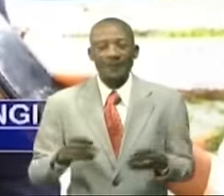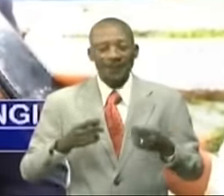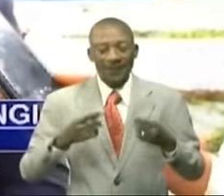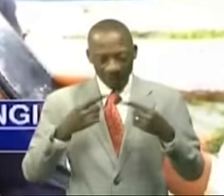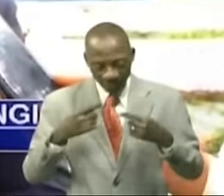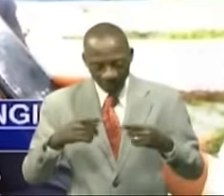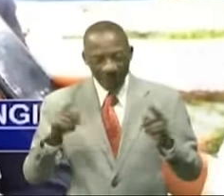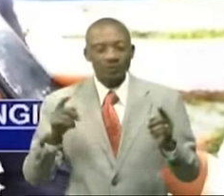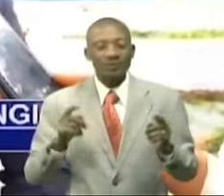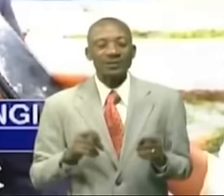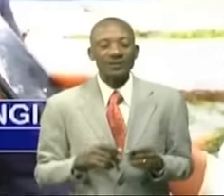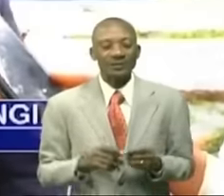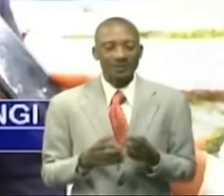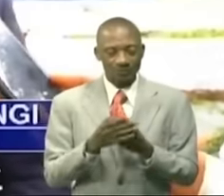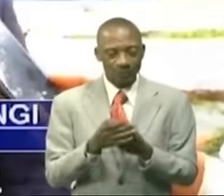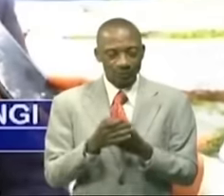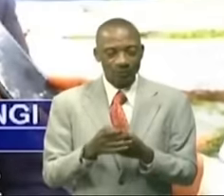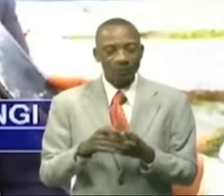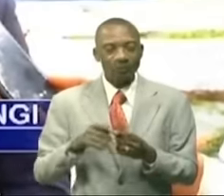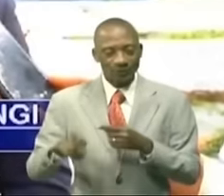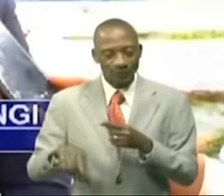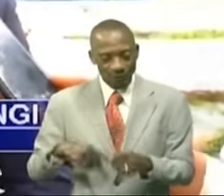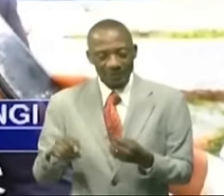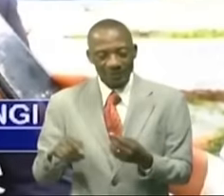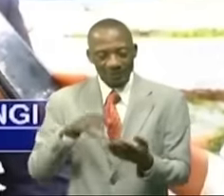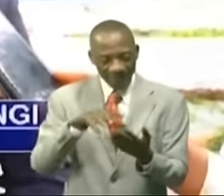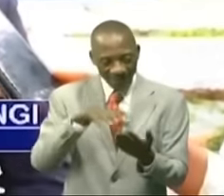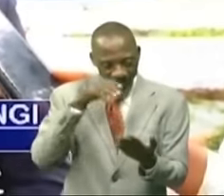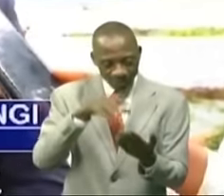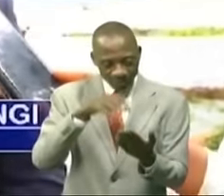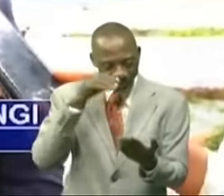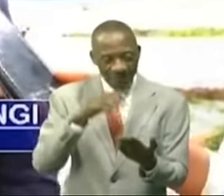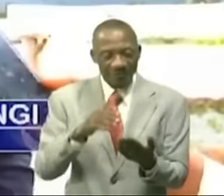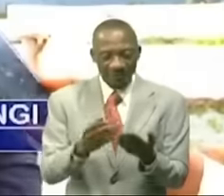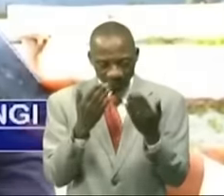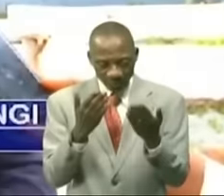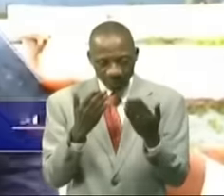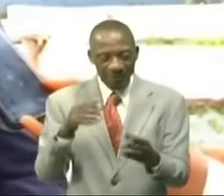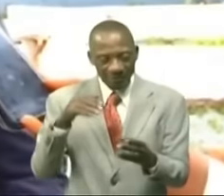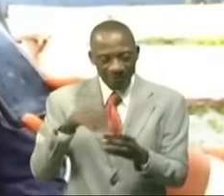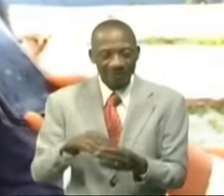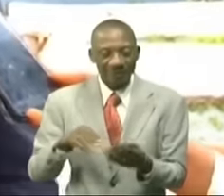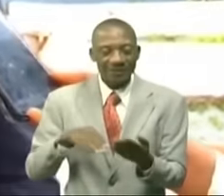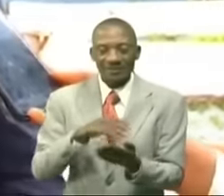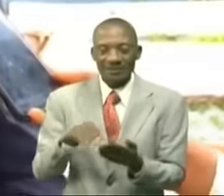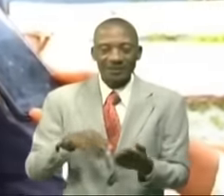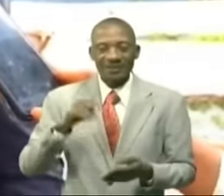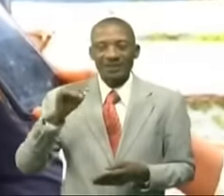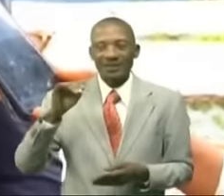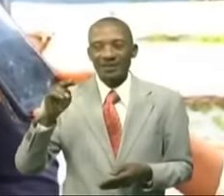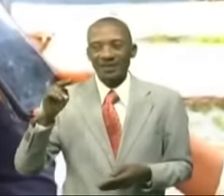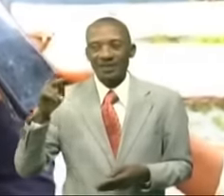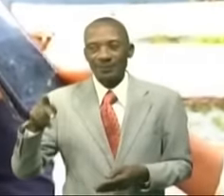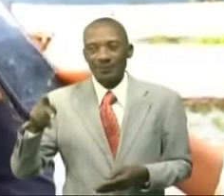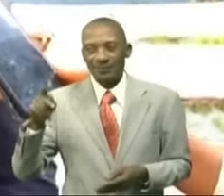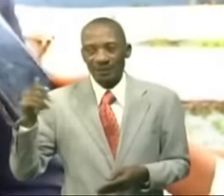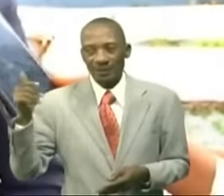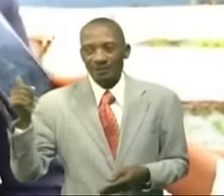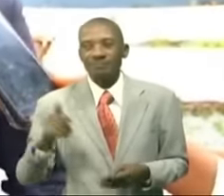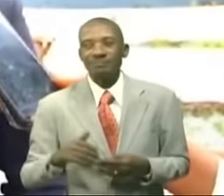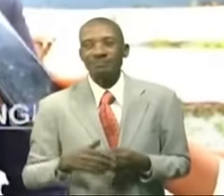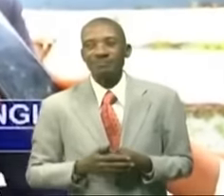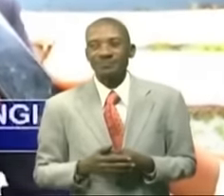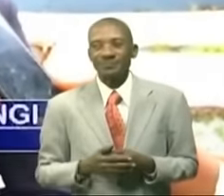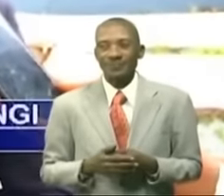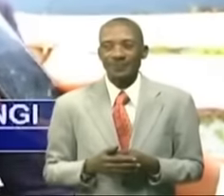à Ouatcha pour que l'INPP Ouatcha puisse bien accomplir sa mission. Avec l'influence de la grande entreprise que nous avons, Kibali,